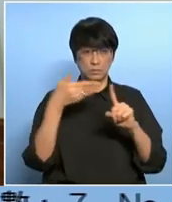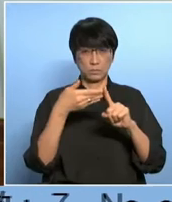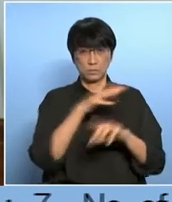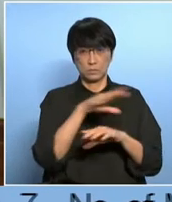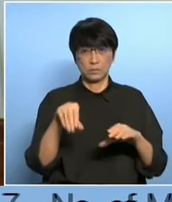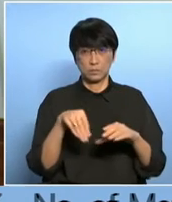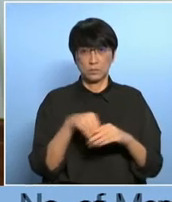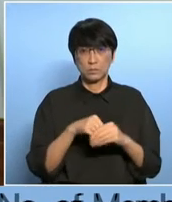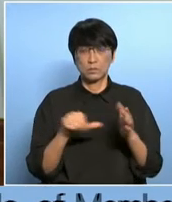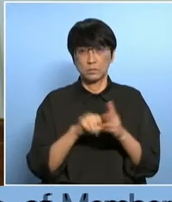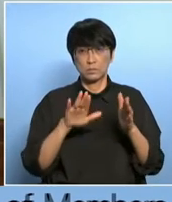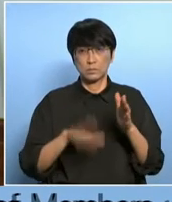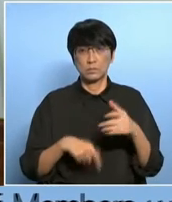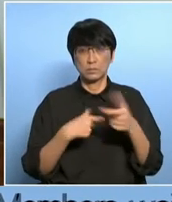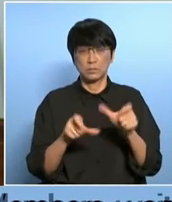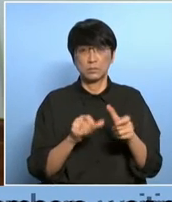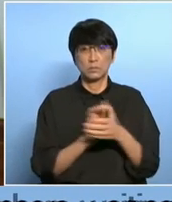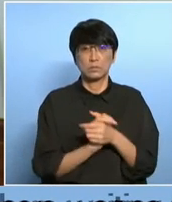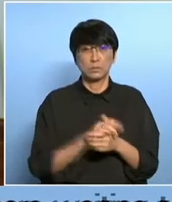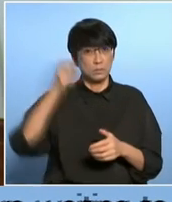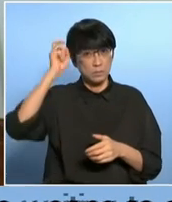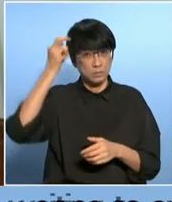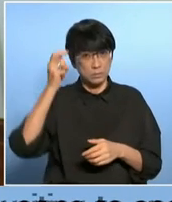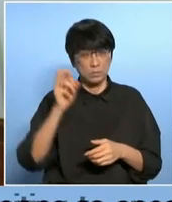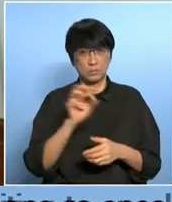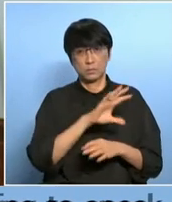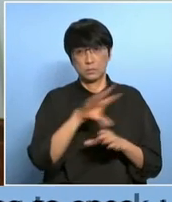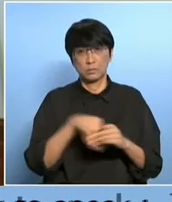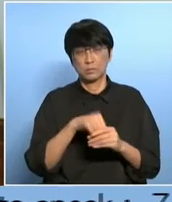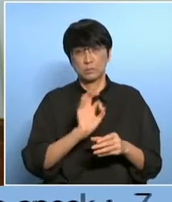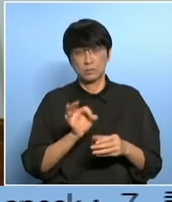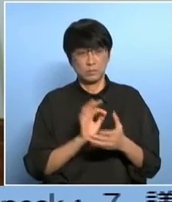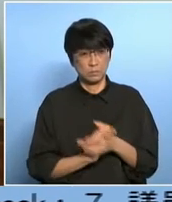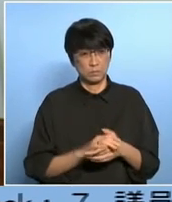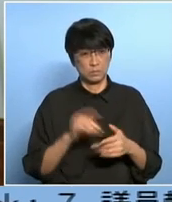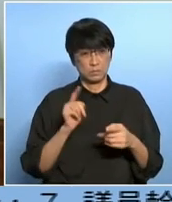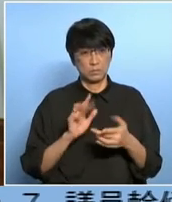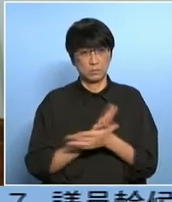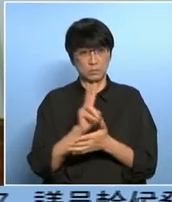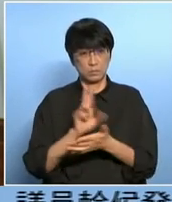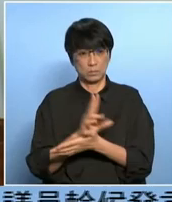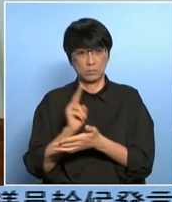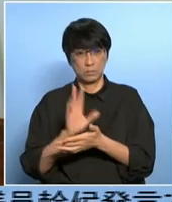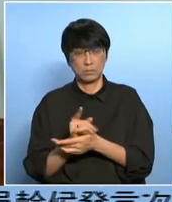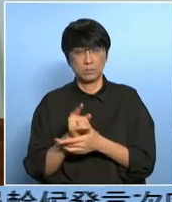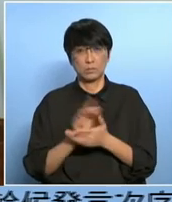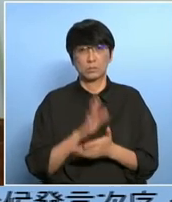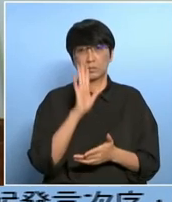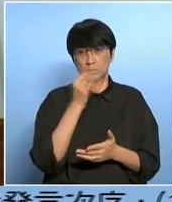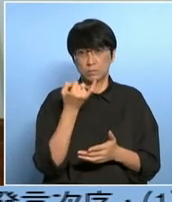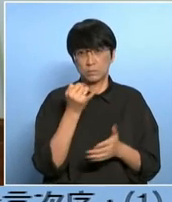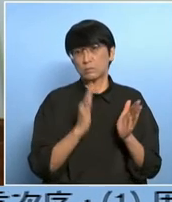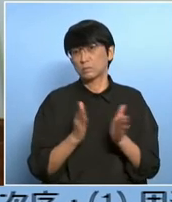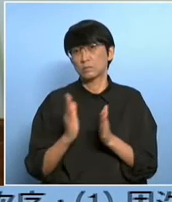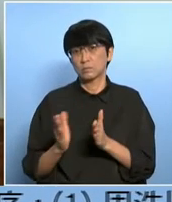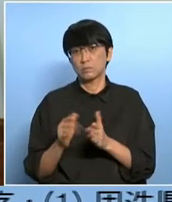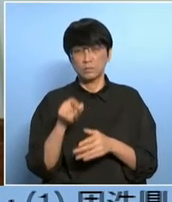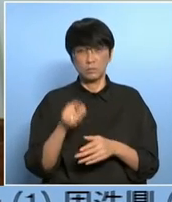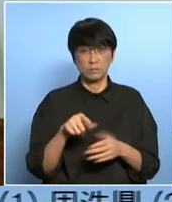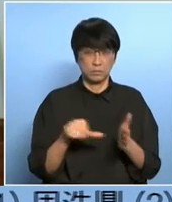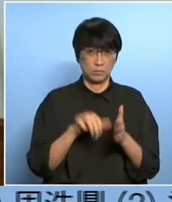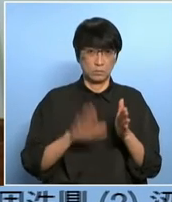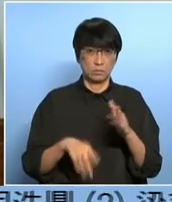包括釐定最低工資水平考慮的因素內，再加上兩年一檢不合理的安排，以致